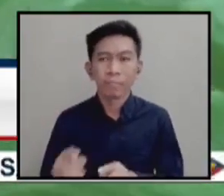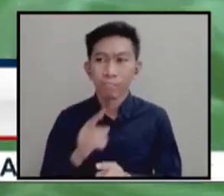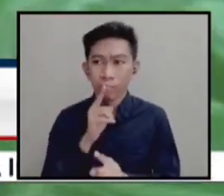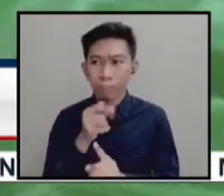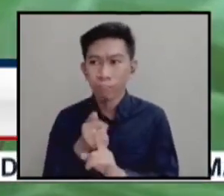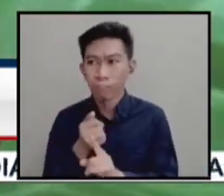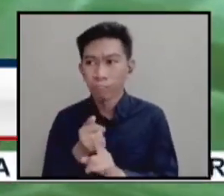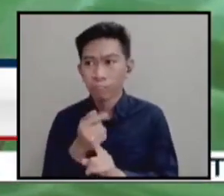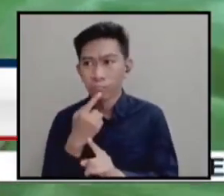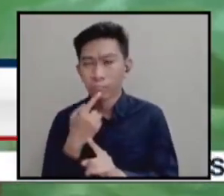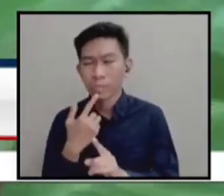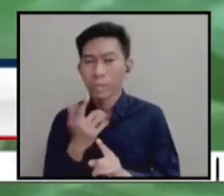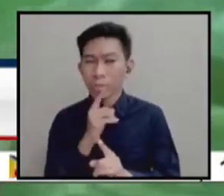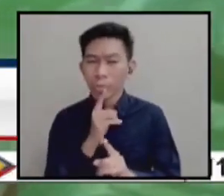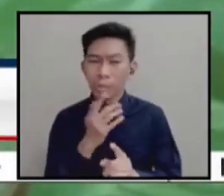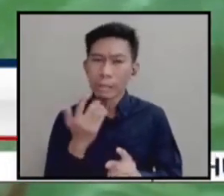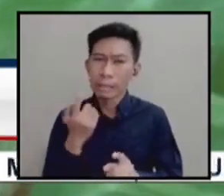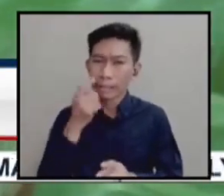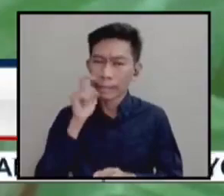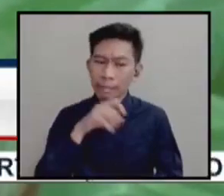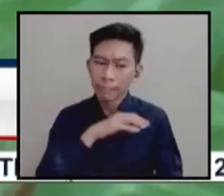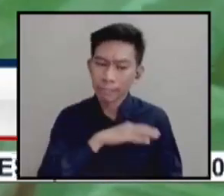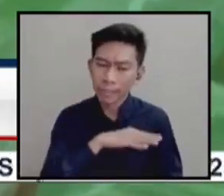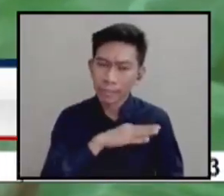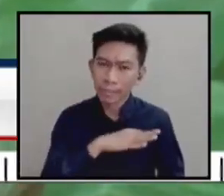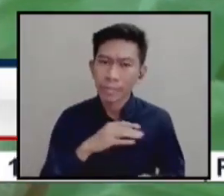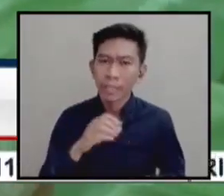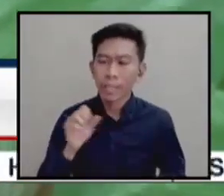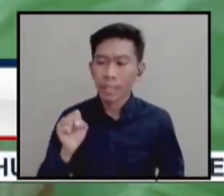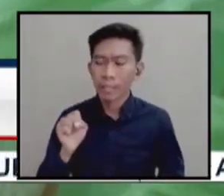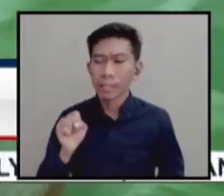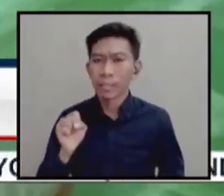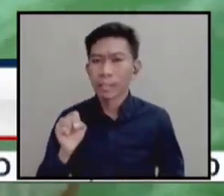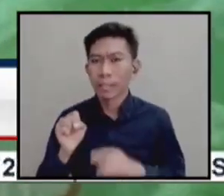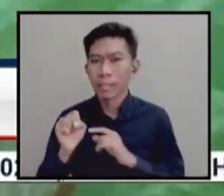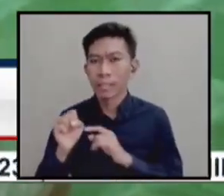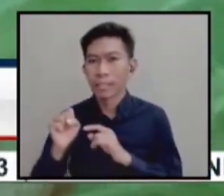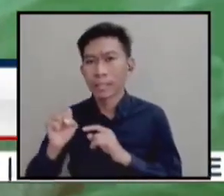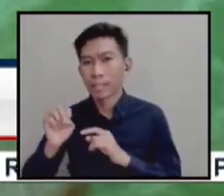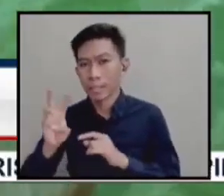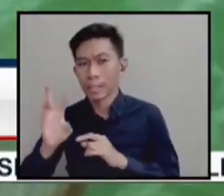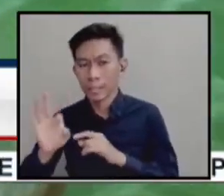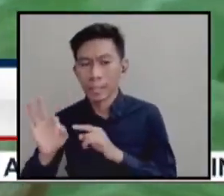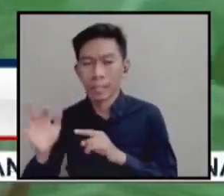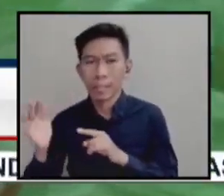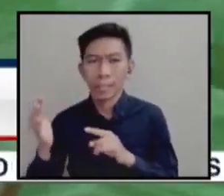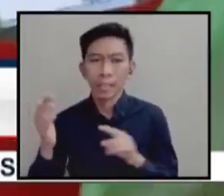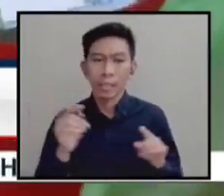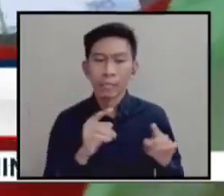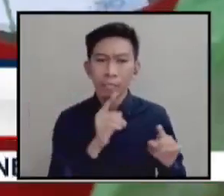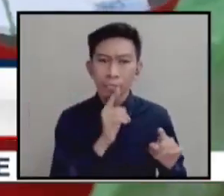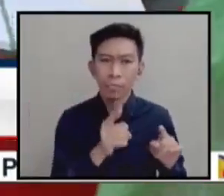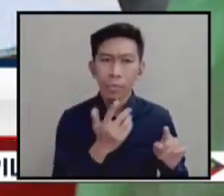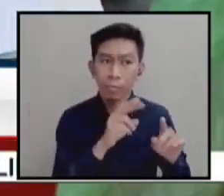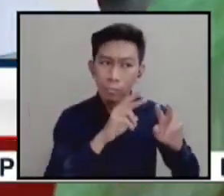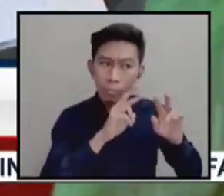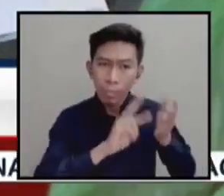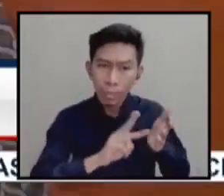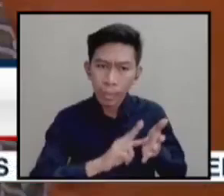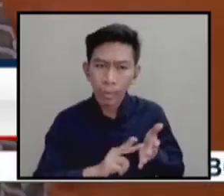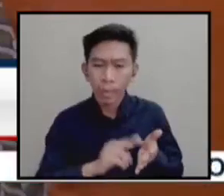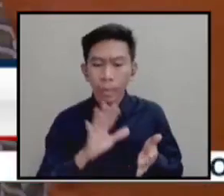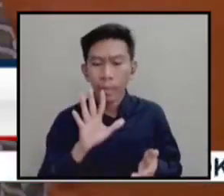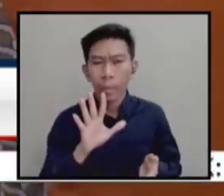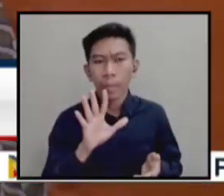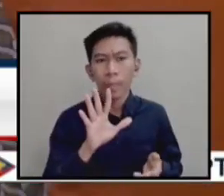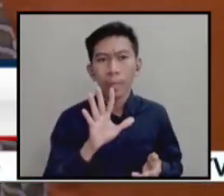sa Sovereign Wealth Fund. Kamakailan, lumabas sa survey ng Social Weather Station na 51% ng mga respondent ay